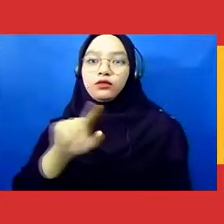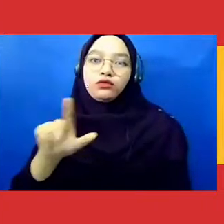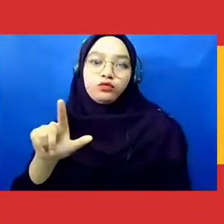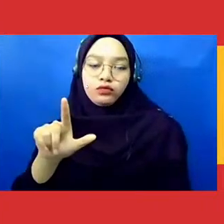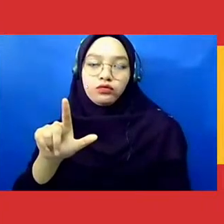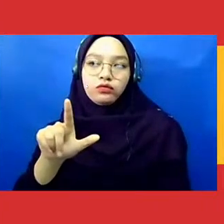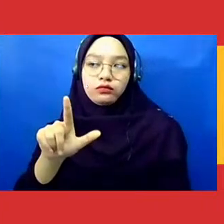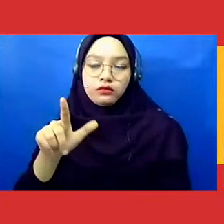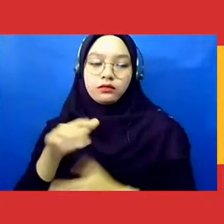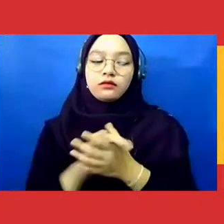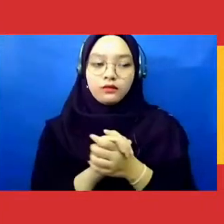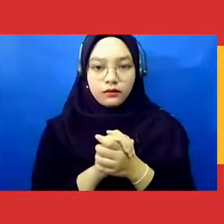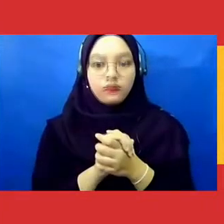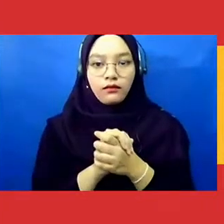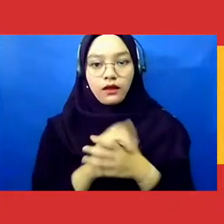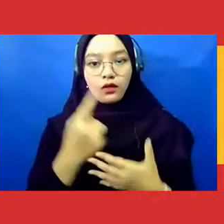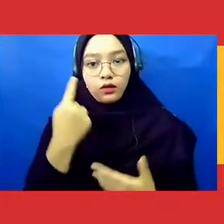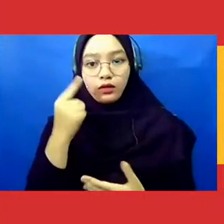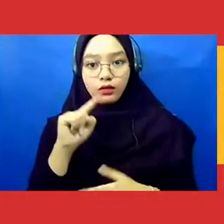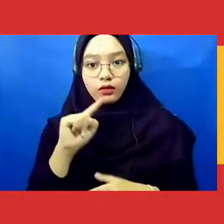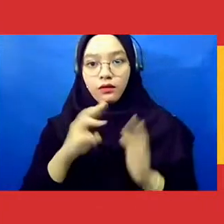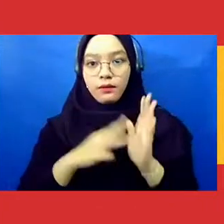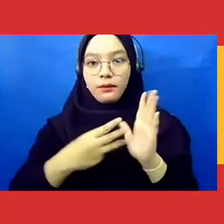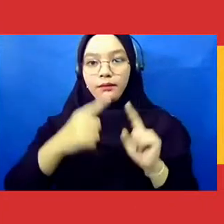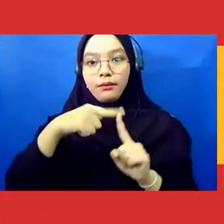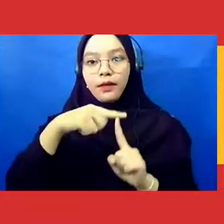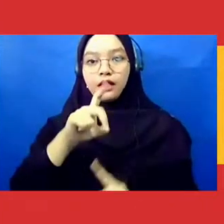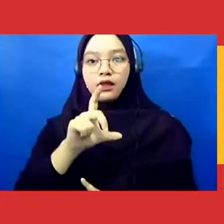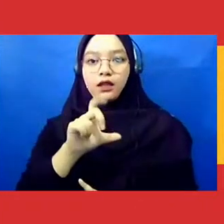Sedangkan Metro terdiri dari 5